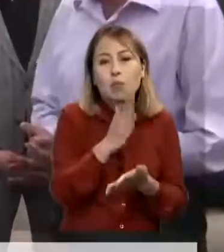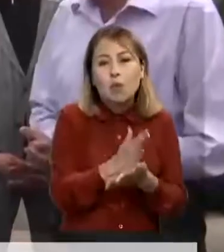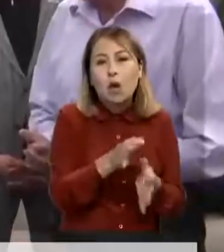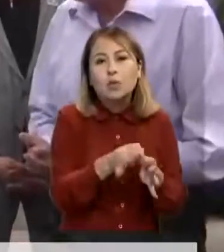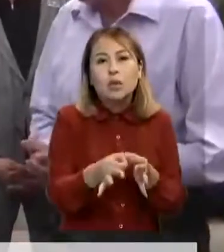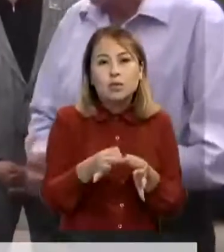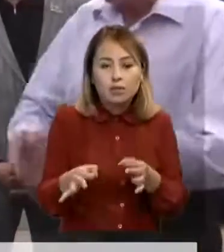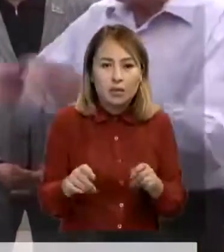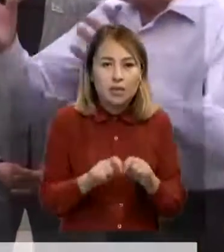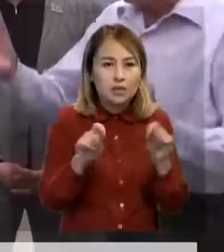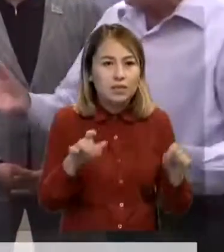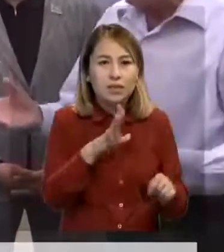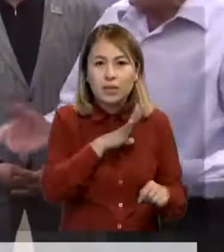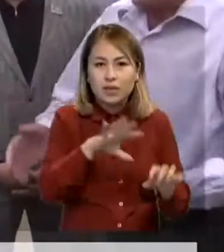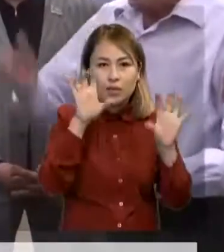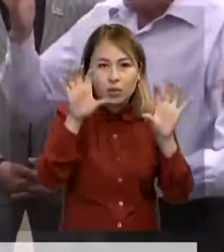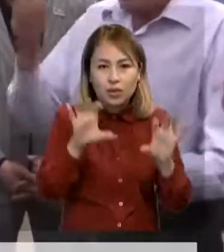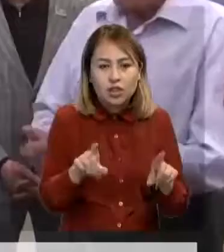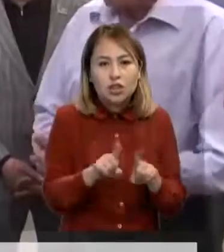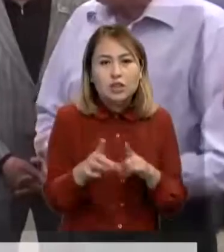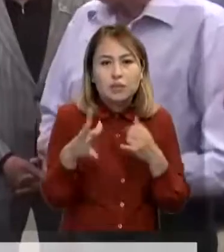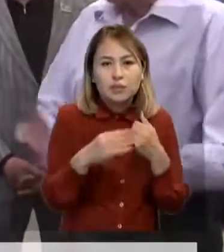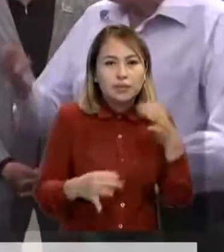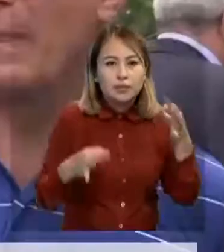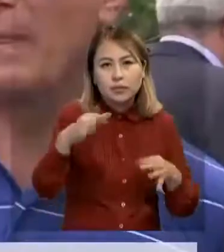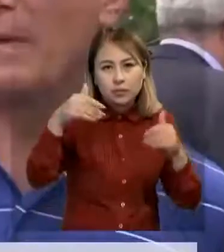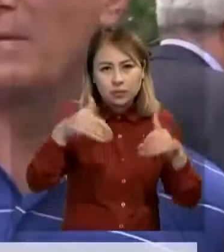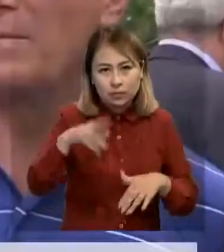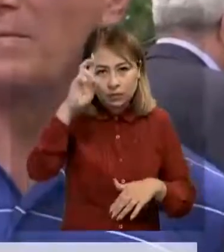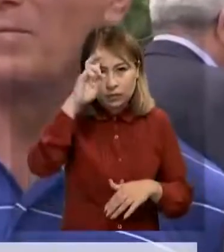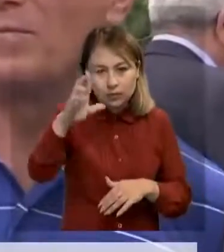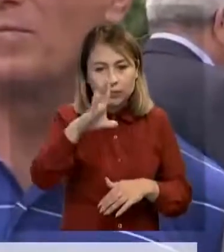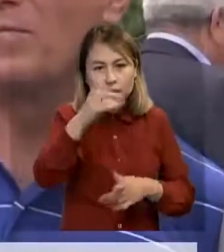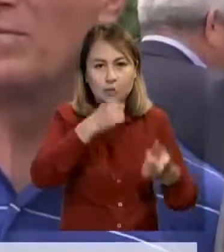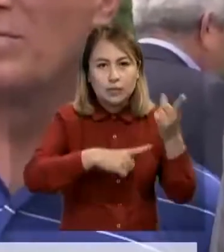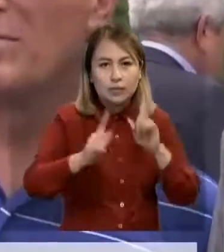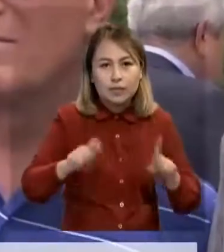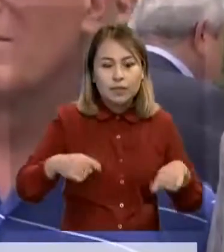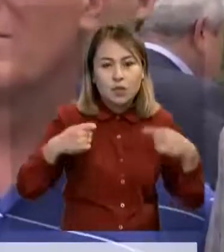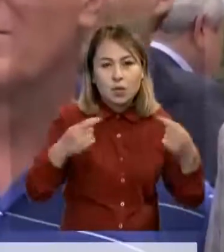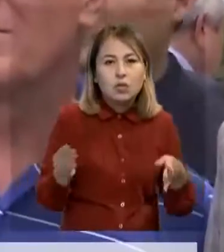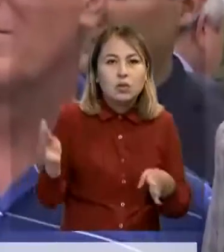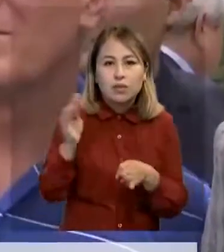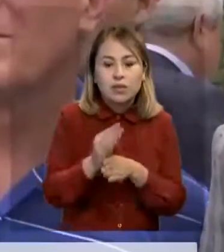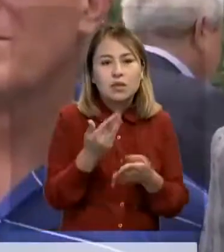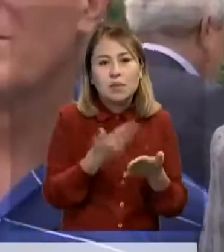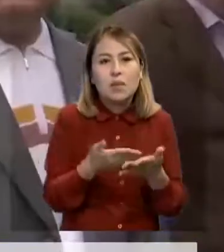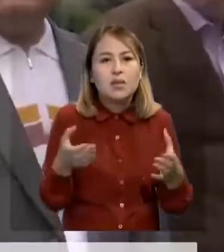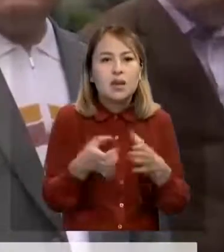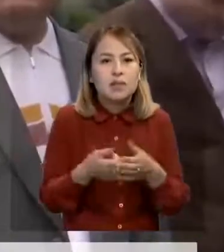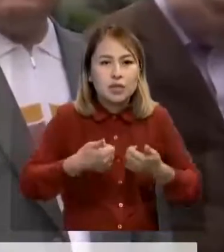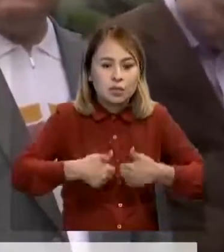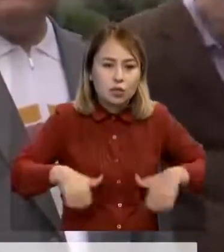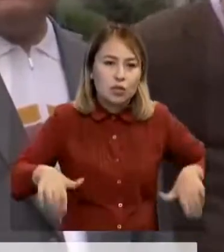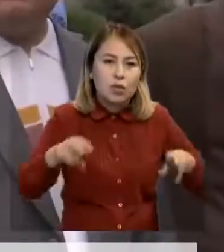Аталған аудандардағы пайдаланылмаған және заңсыз бөлінген жерлер сот шешімімен мемлекетке қайтарылады. Бұған қоса қозғалған мәселе